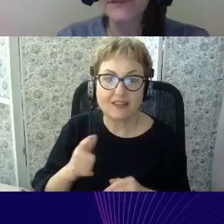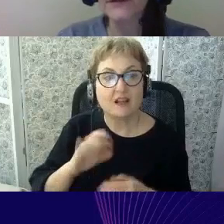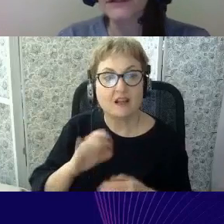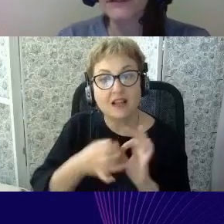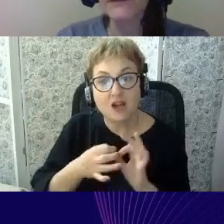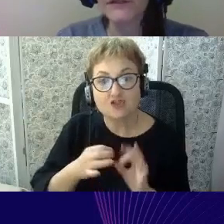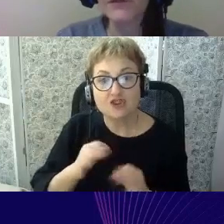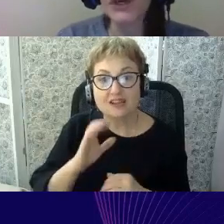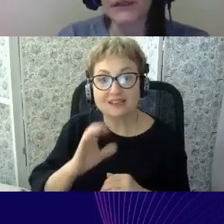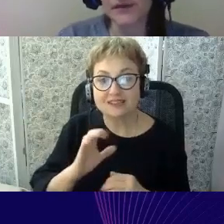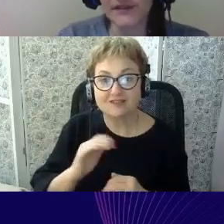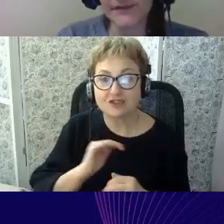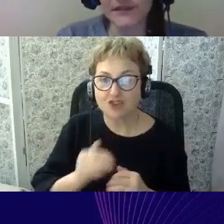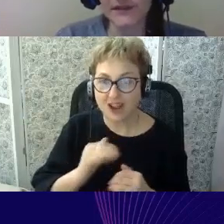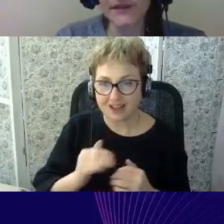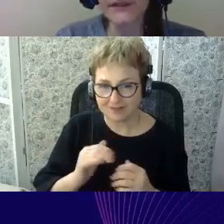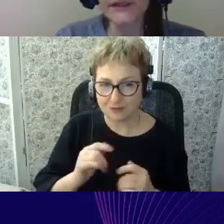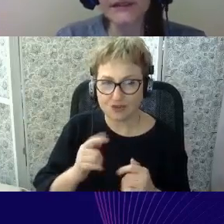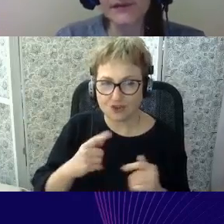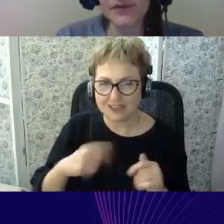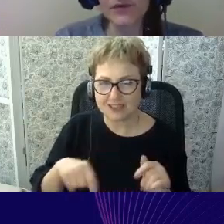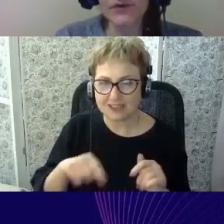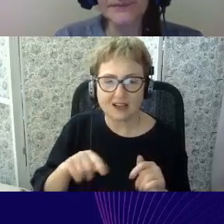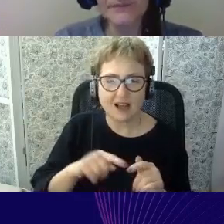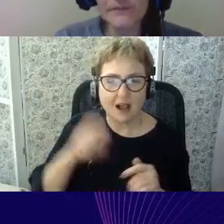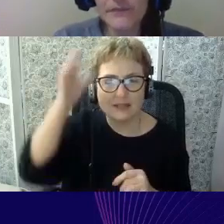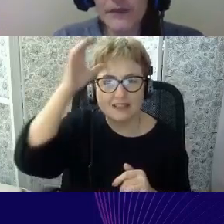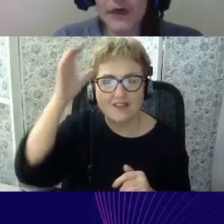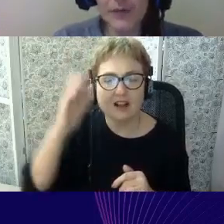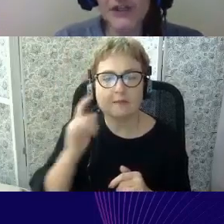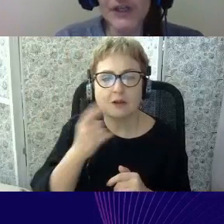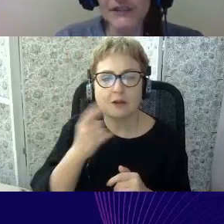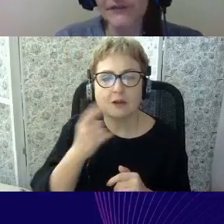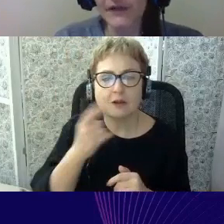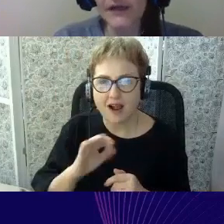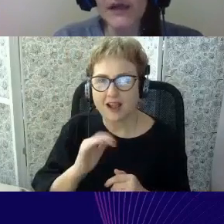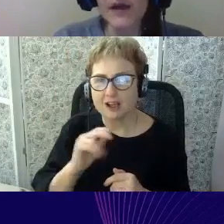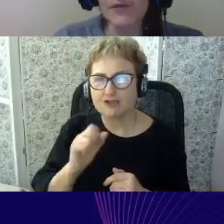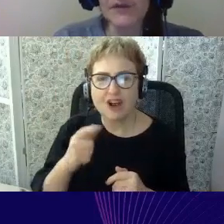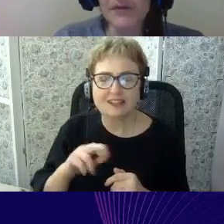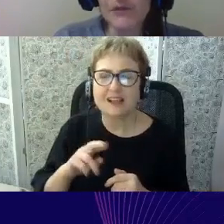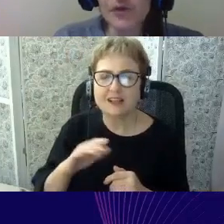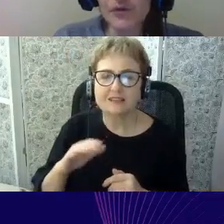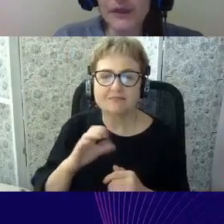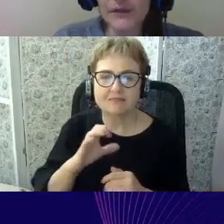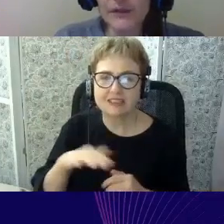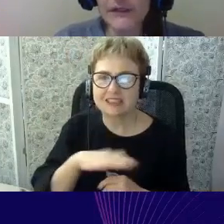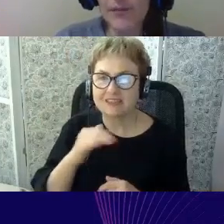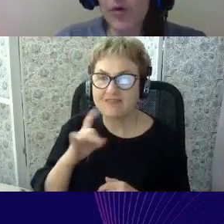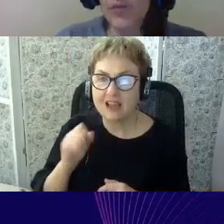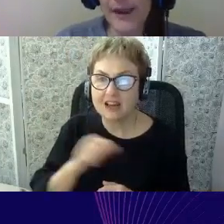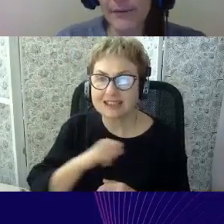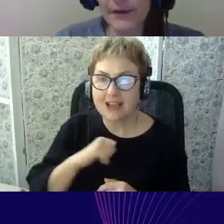ситуация складывается в частных образовательных организациях, поскольку, как любая частная сфера, мы понимаем, что